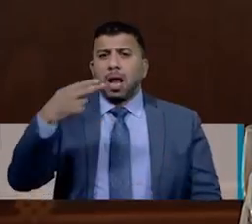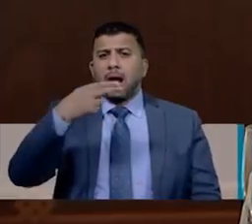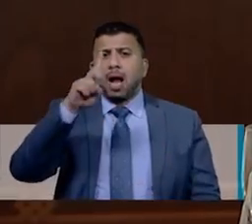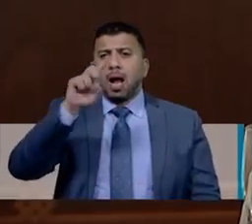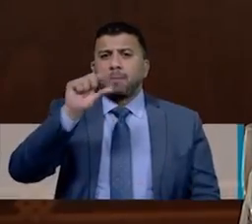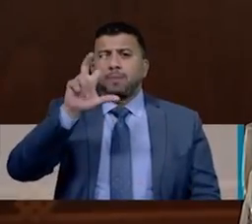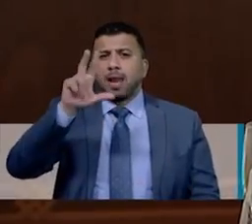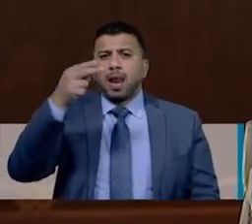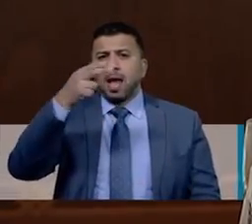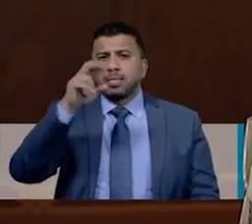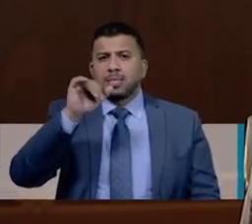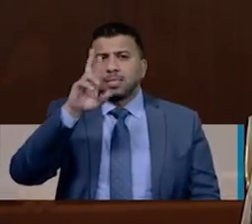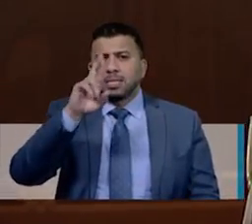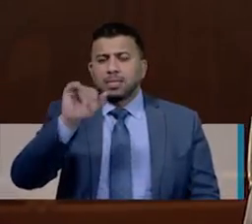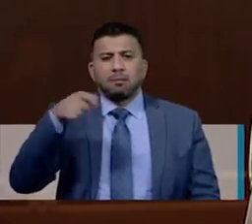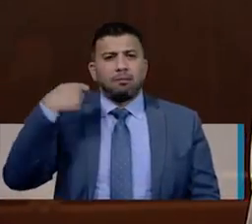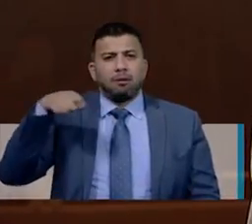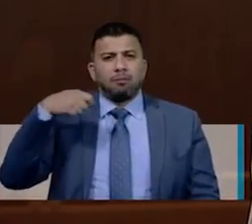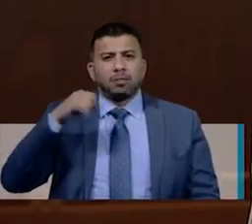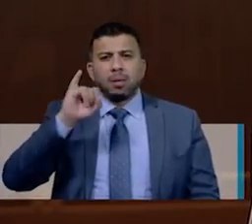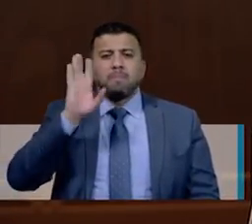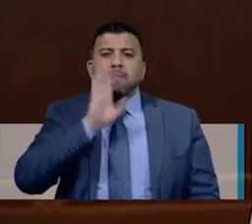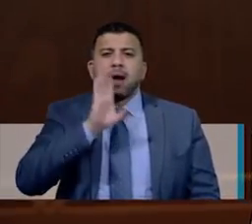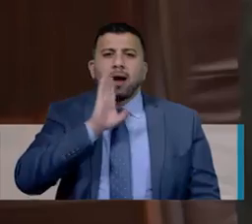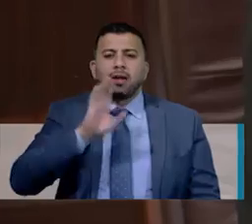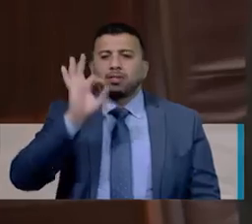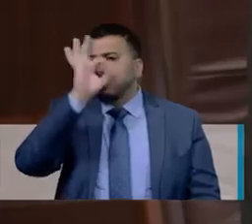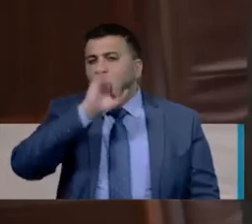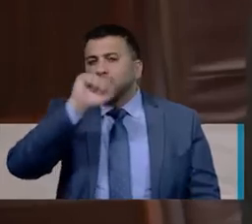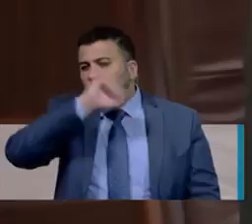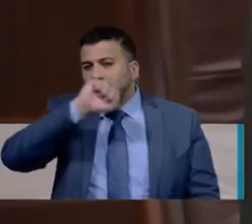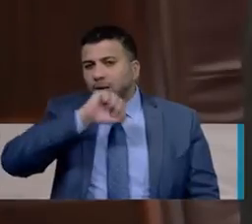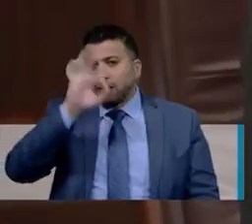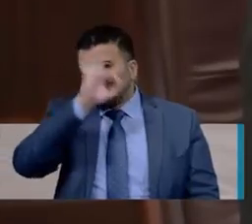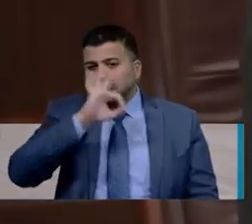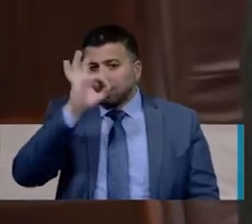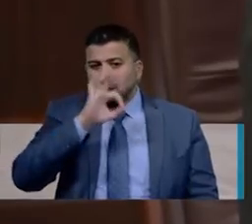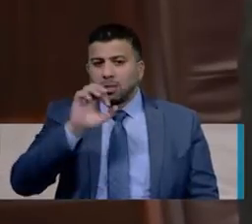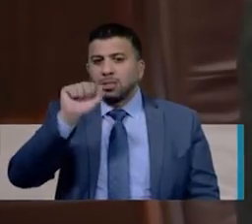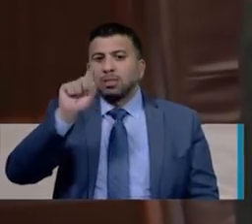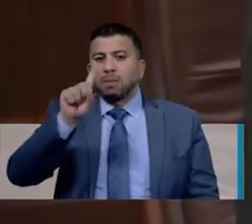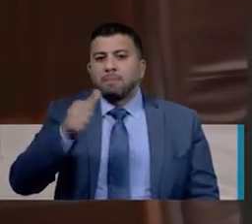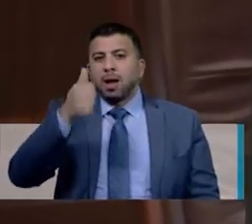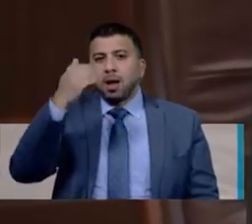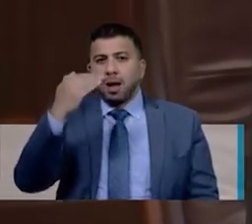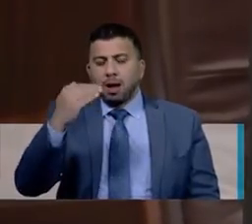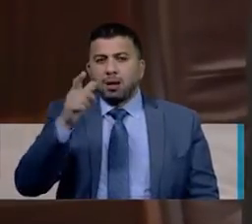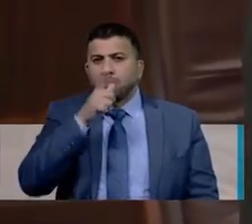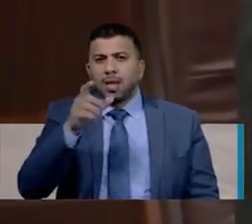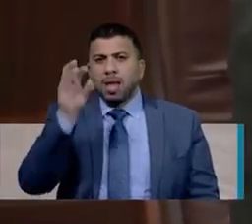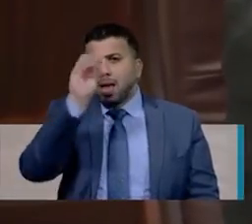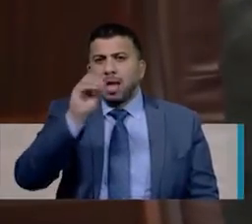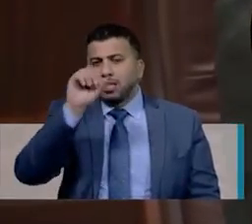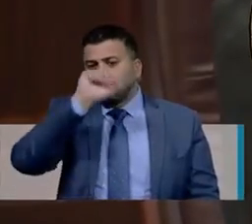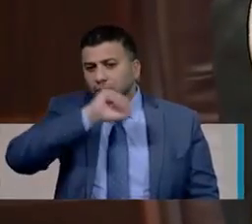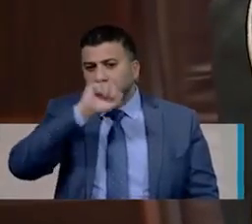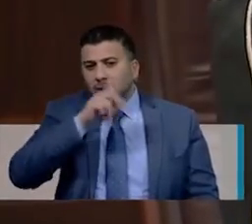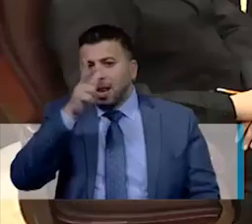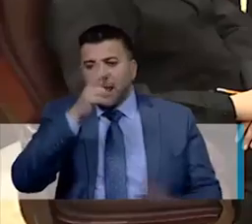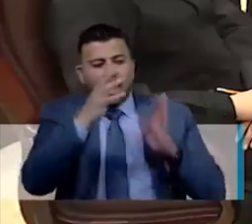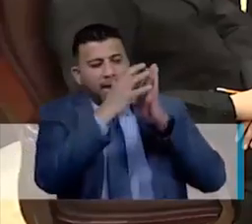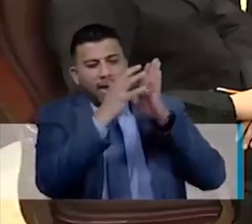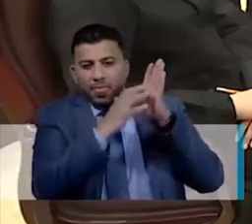العزيز المسلم رئيس معهد الشارقة للتراث والدكتور صباح الجاسم مدير عام هيئة الشارقة